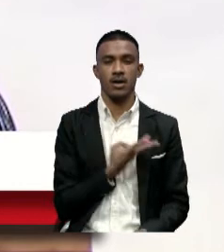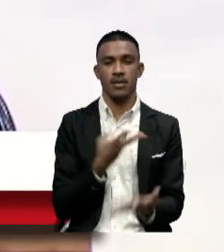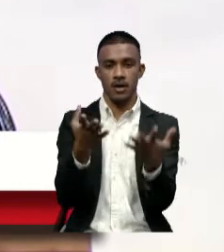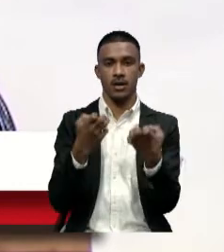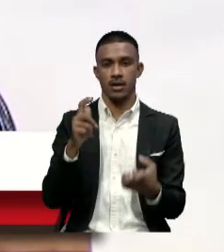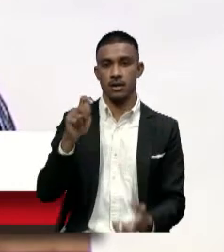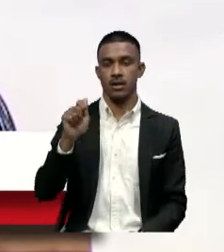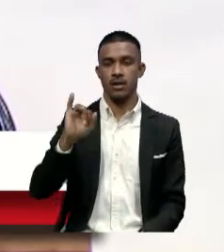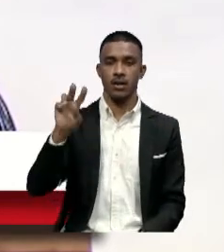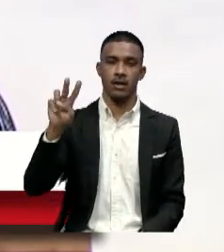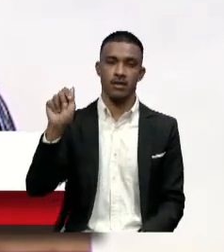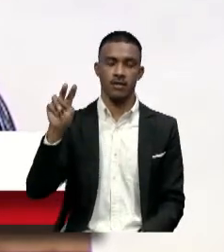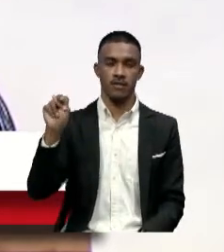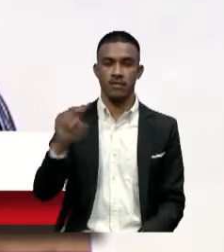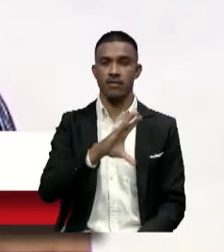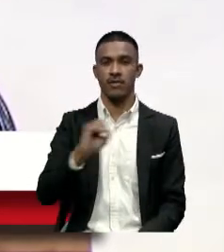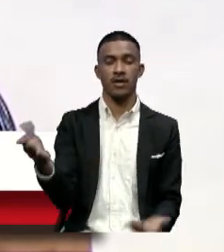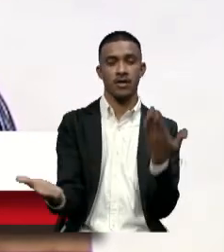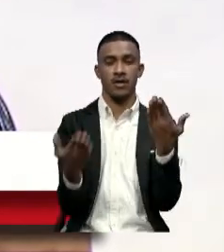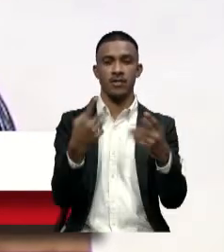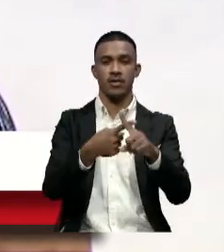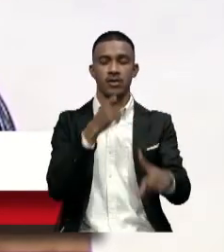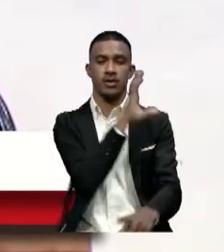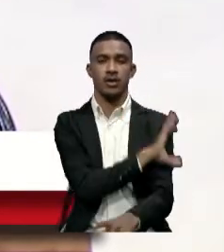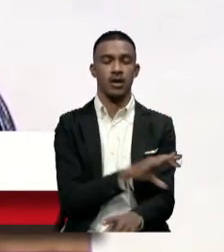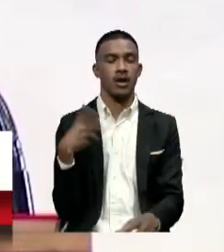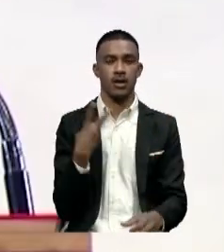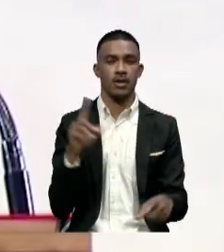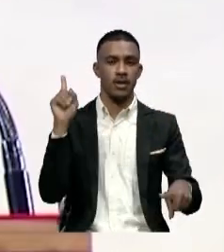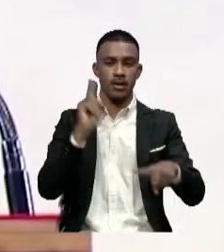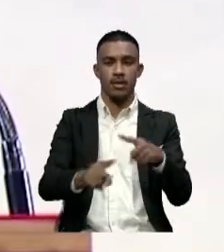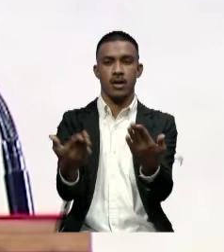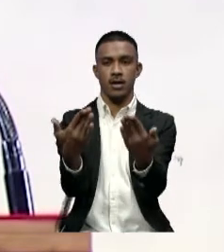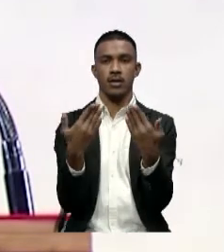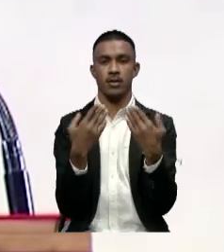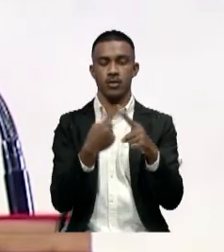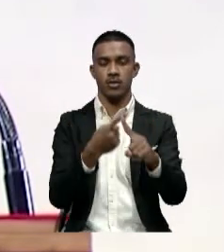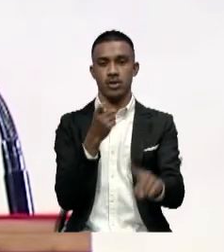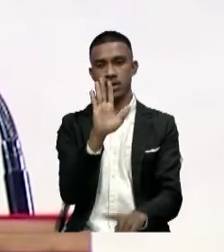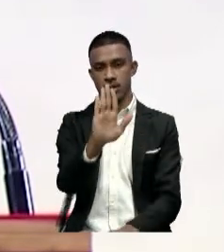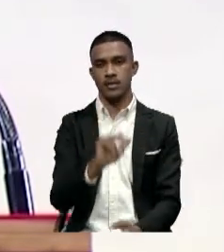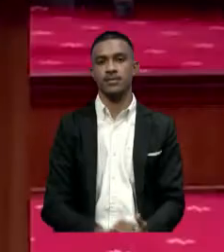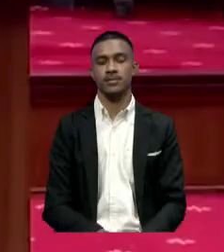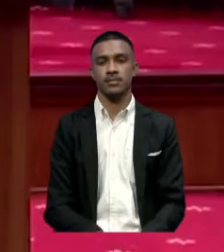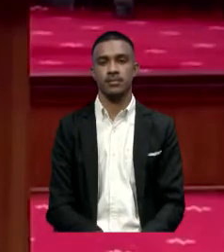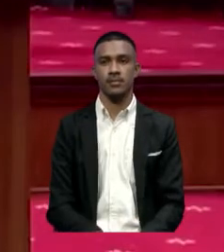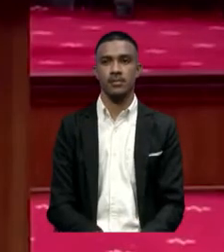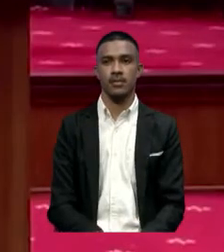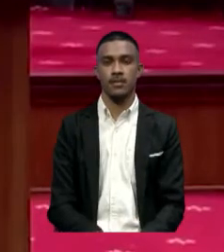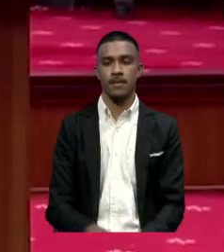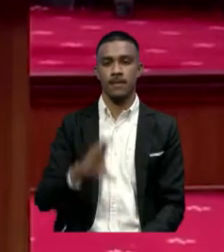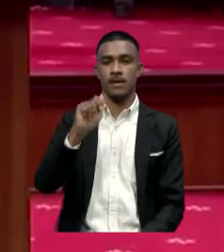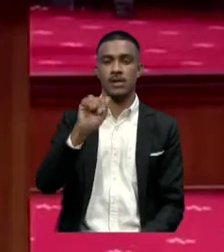Taiwan sempre livre husi segurança. No ami la coi aqui do husi idane. And we're not backing away from that. Chai